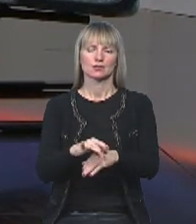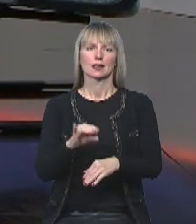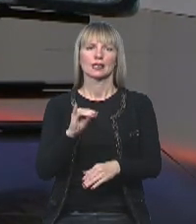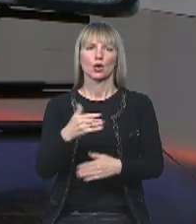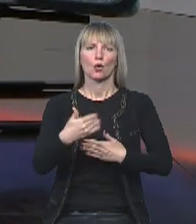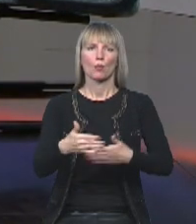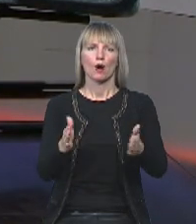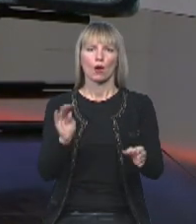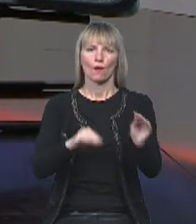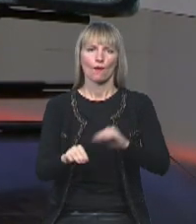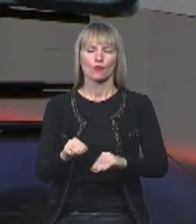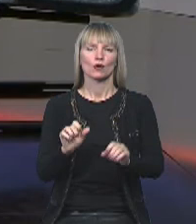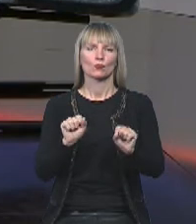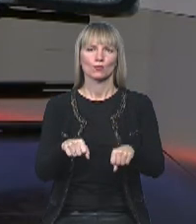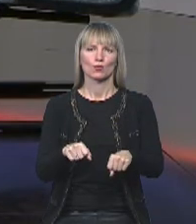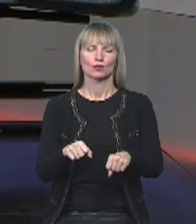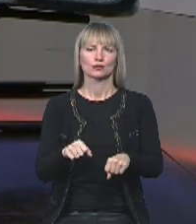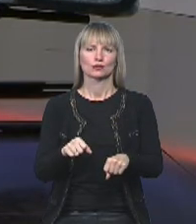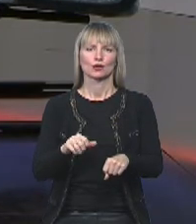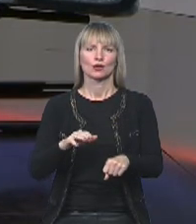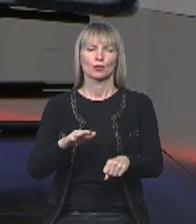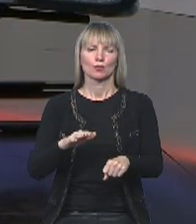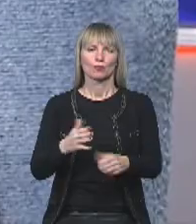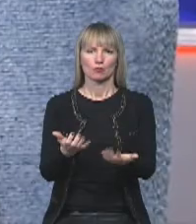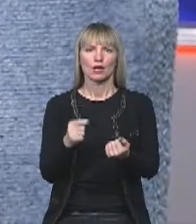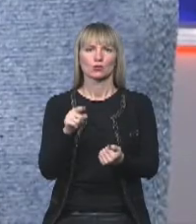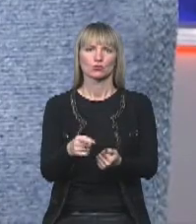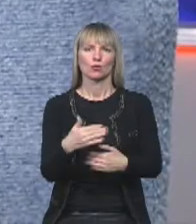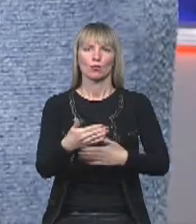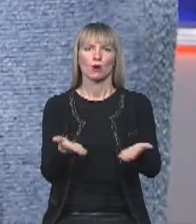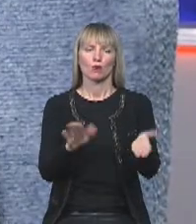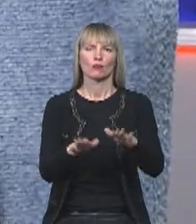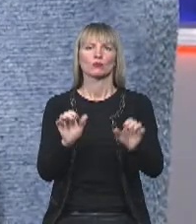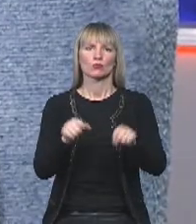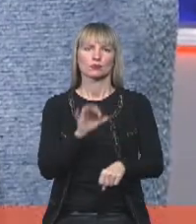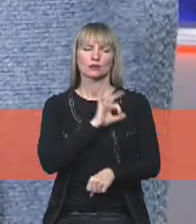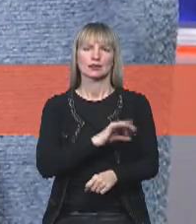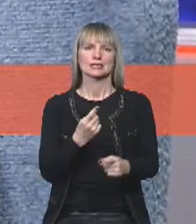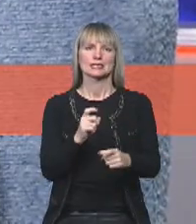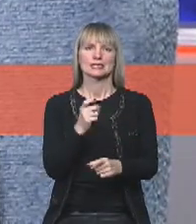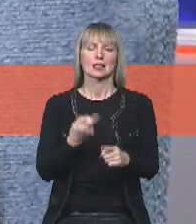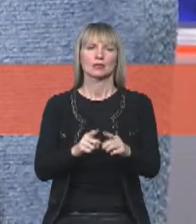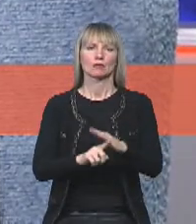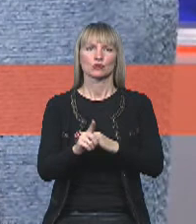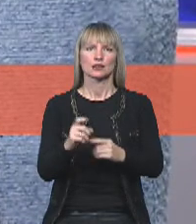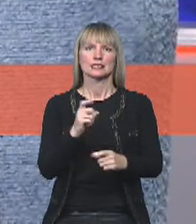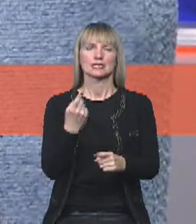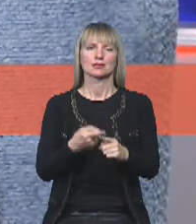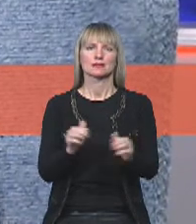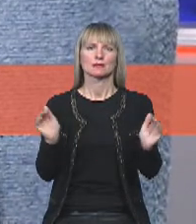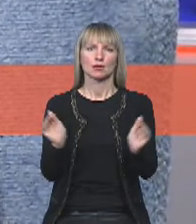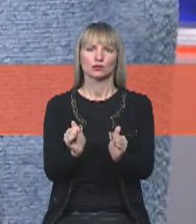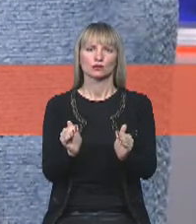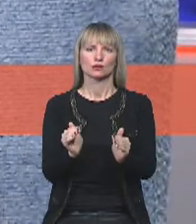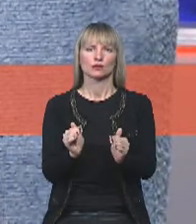І упаковку, яку можна не дати ту упаковку, яку можна використовувати кілька разів. Хоча б з цього почати і цим вже зменшувати. До